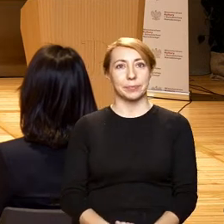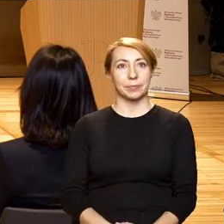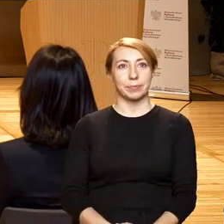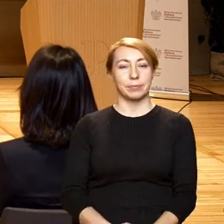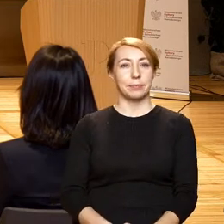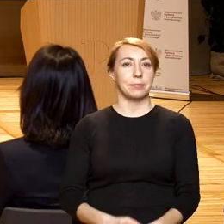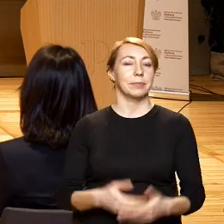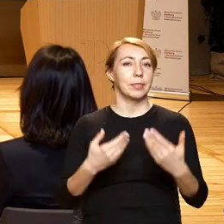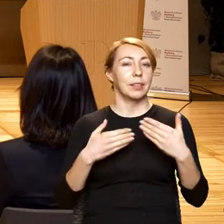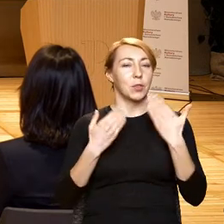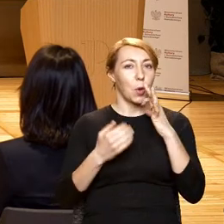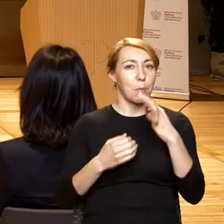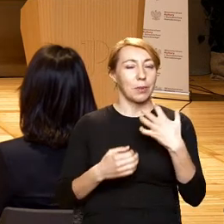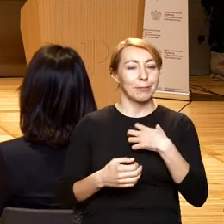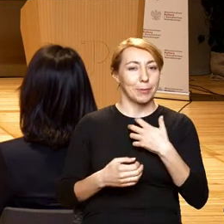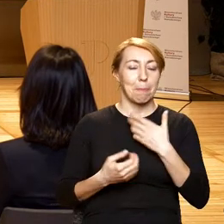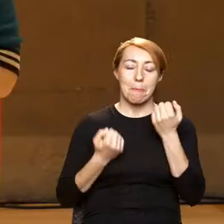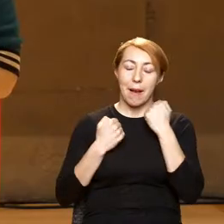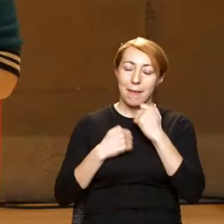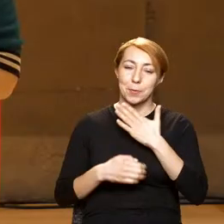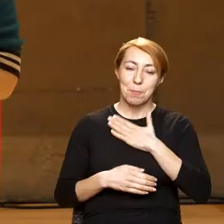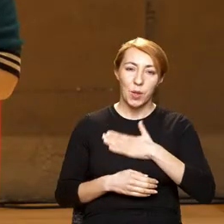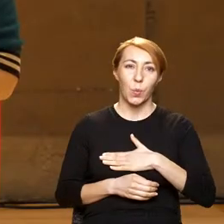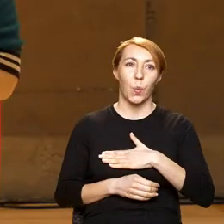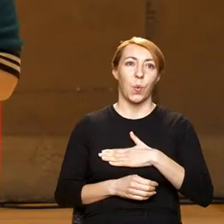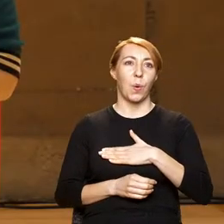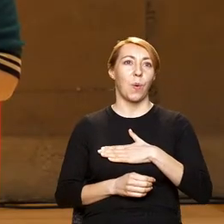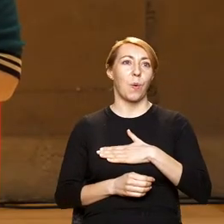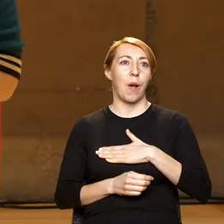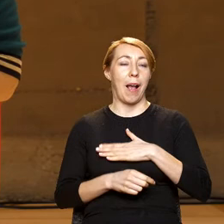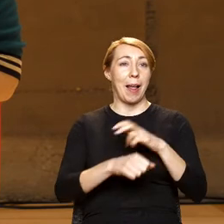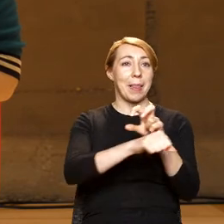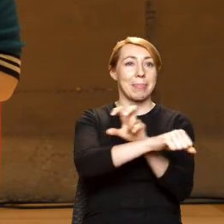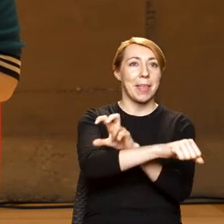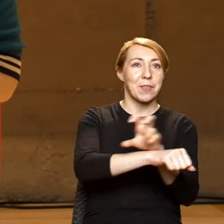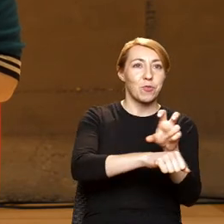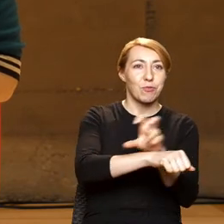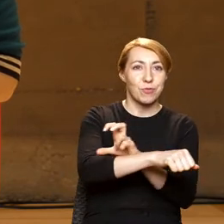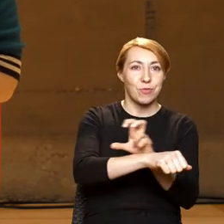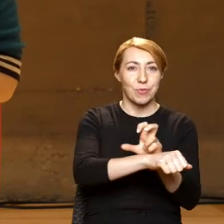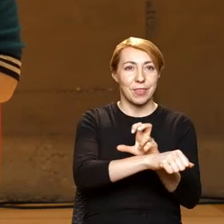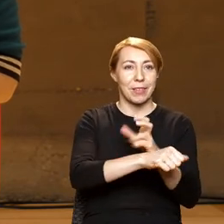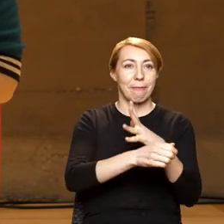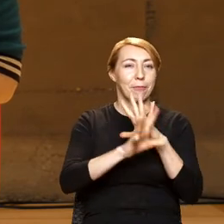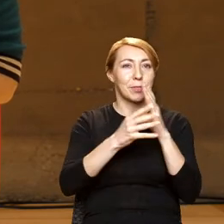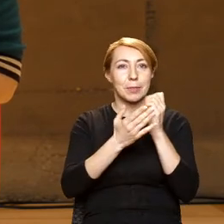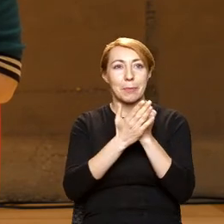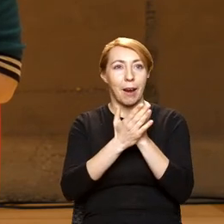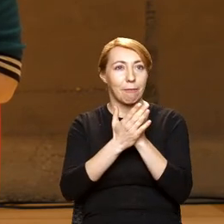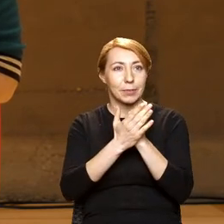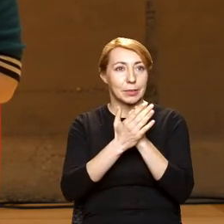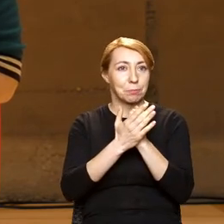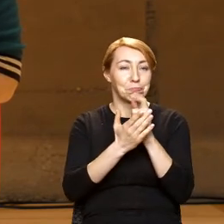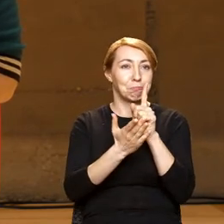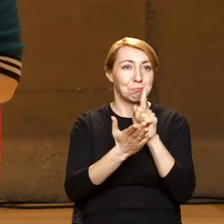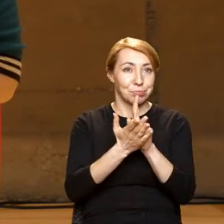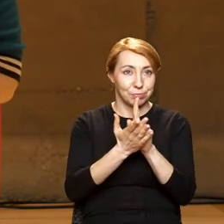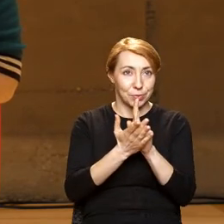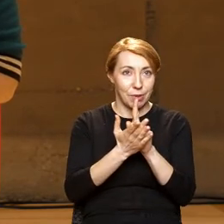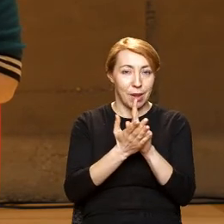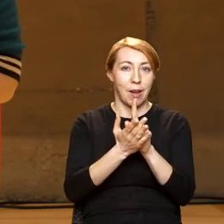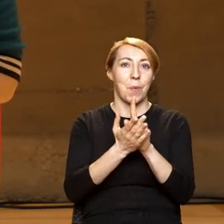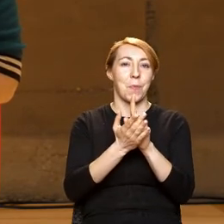Dzień dobry dyrektorze. Bardzo, bardzo nam miło, że techniczne wszystkie możliwości u nas